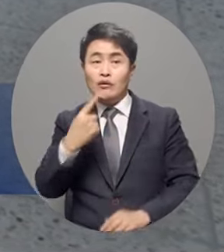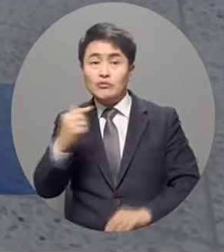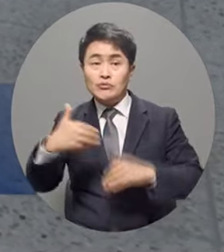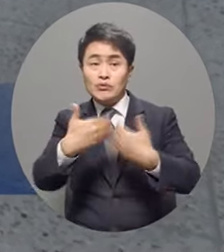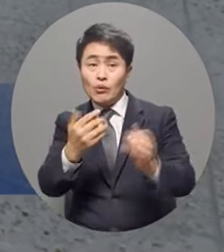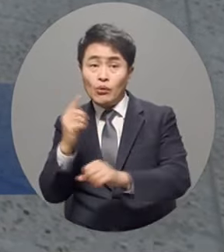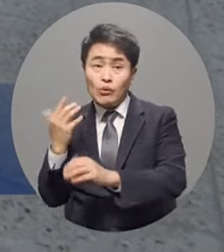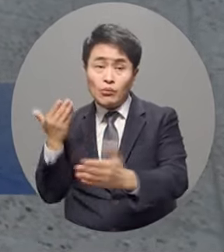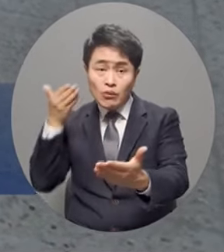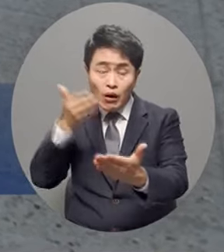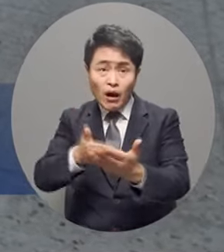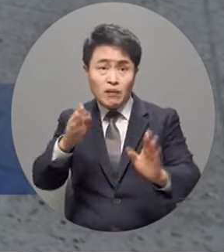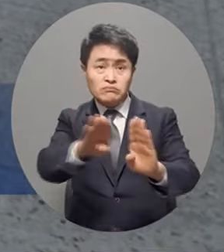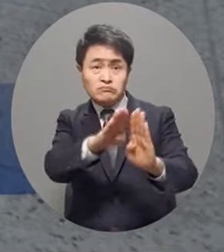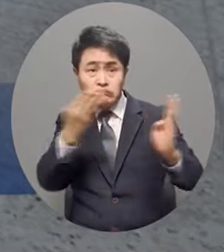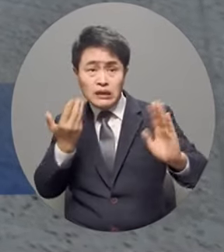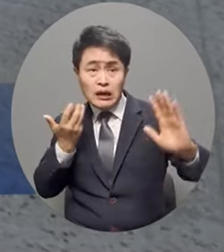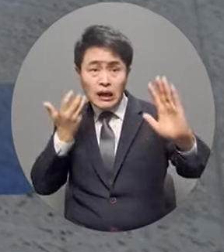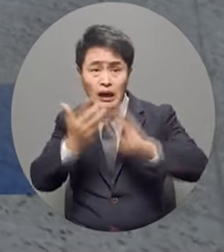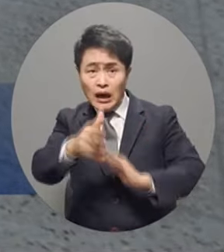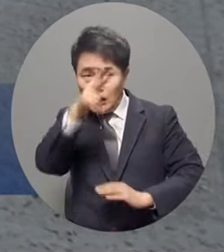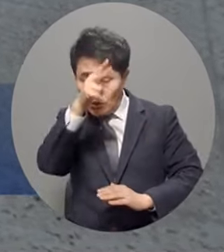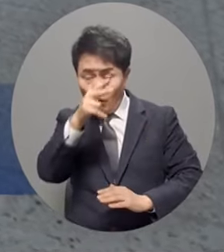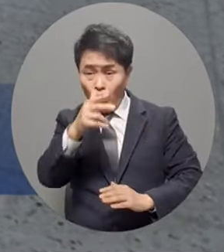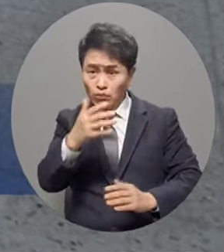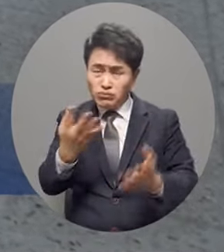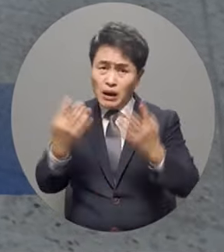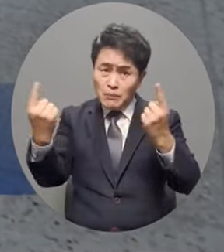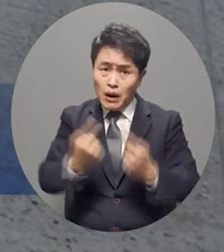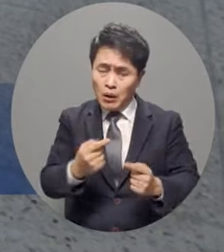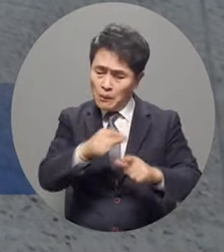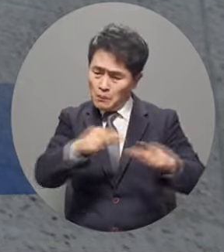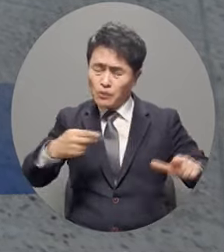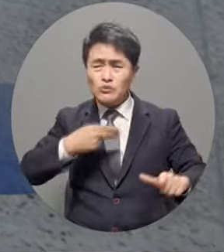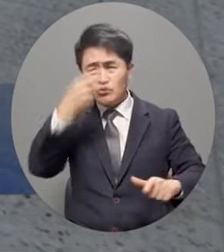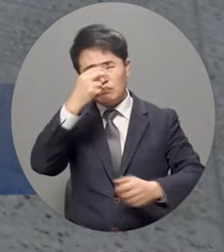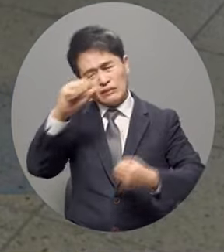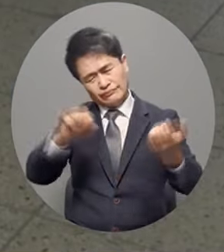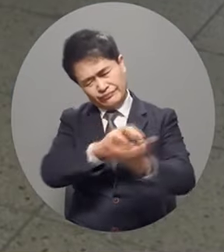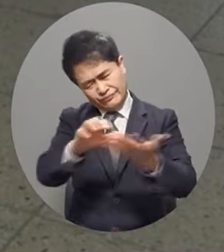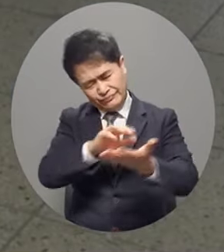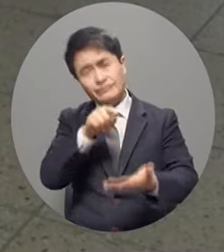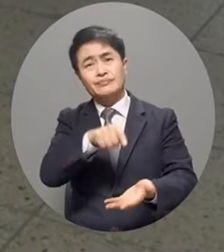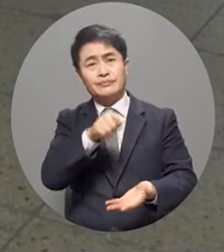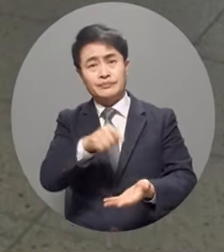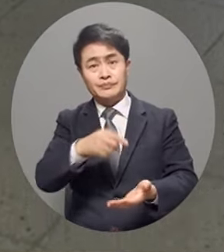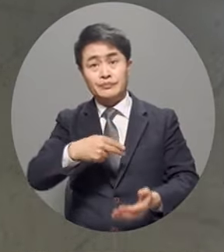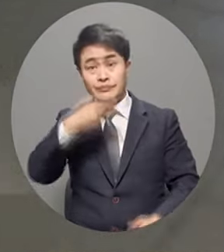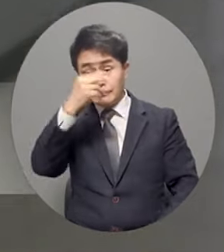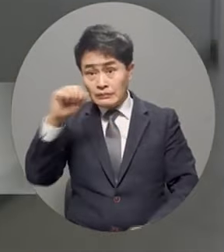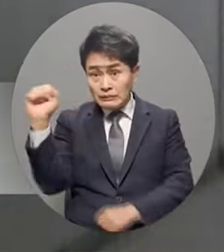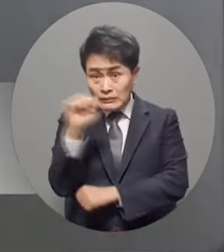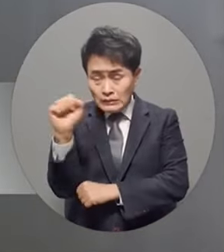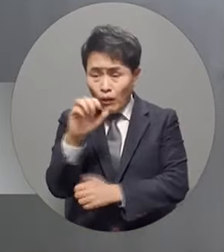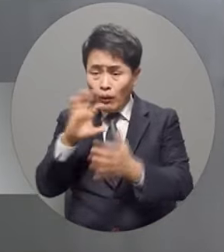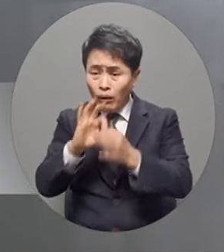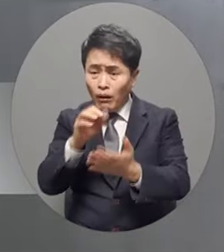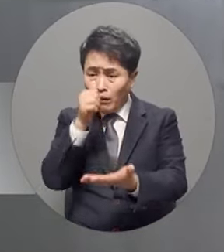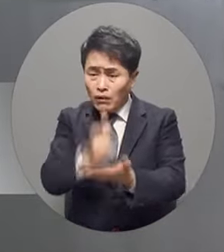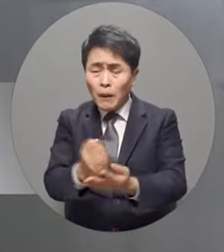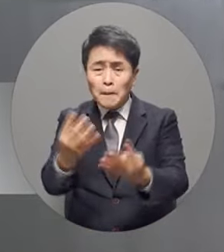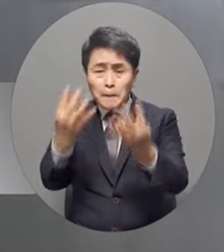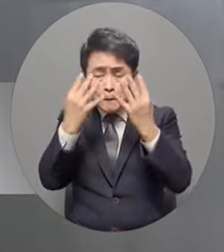들어왔는데 평소에도 많이 말했어요. 평소에 술 먹고 난동질을 했었어요. 음주운전 사고 관련 혐의로